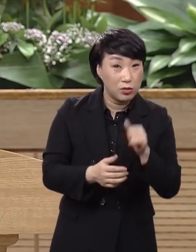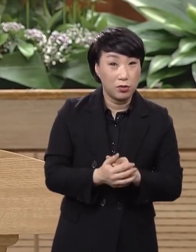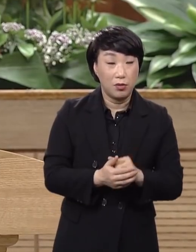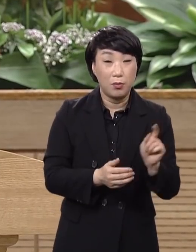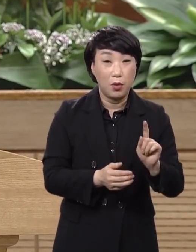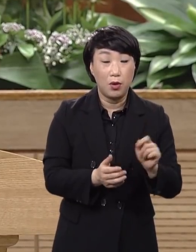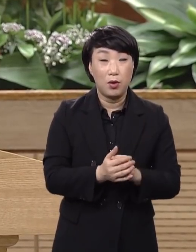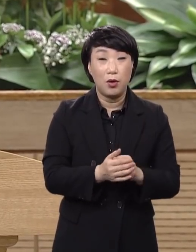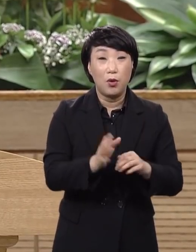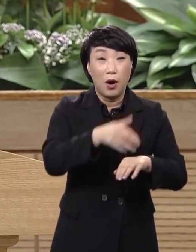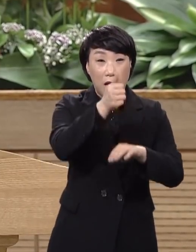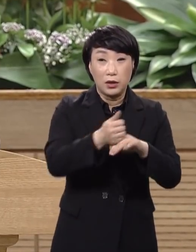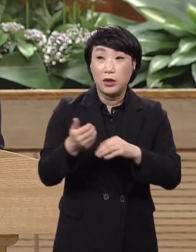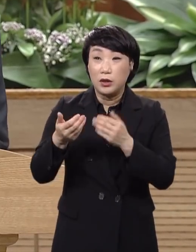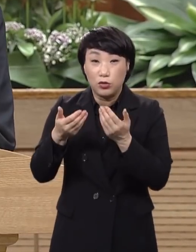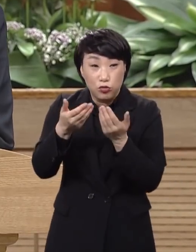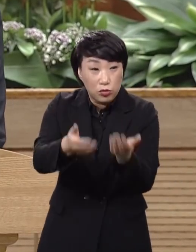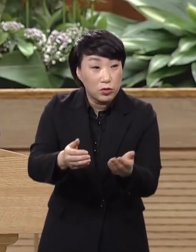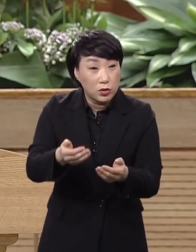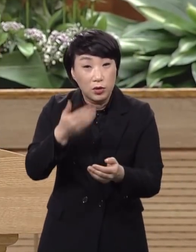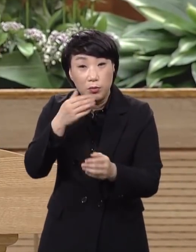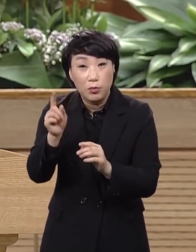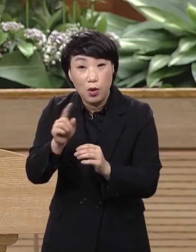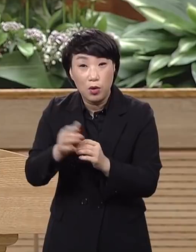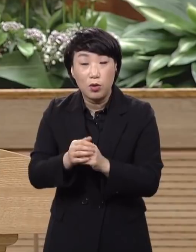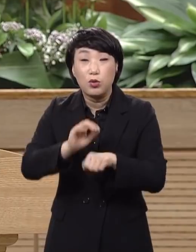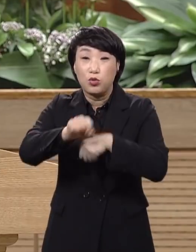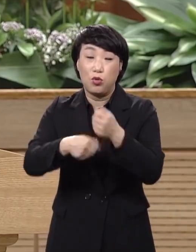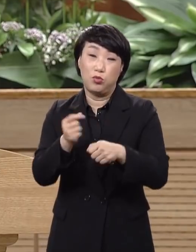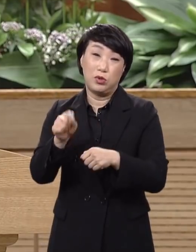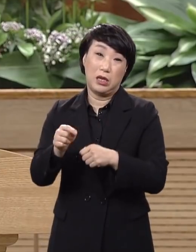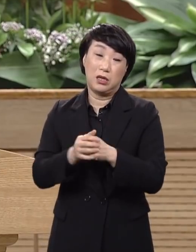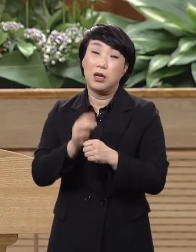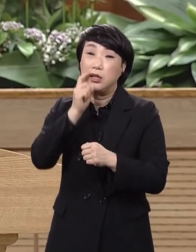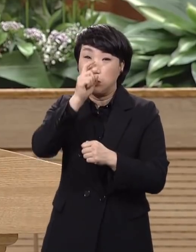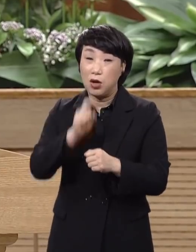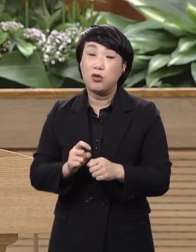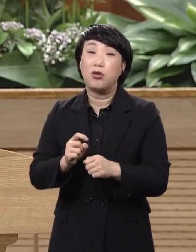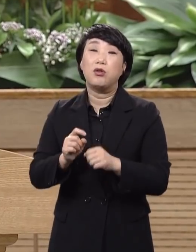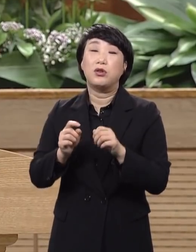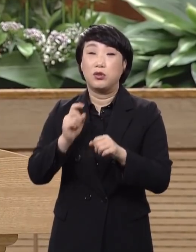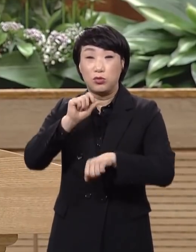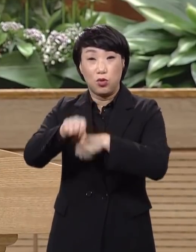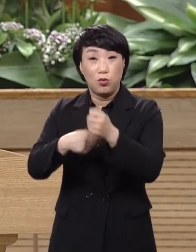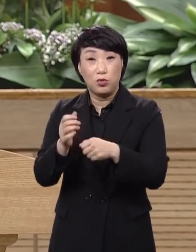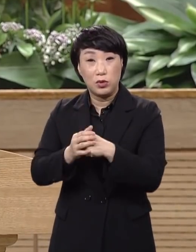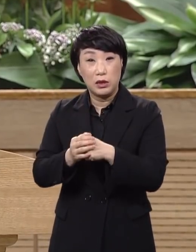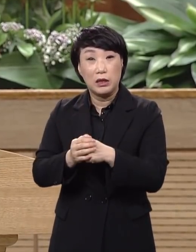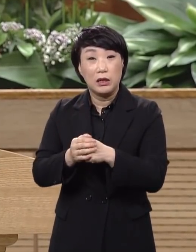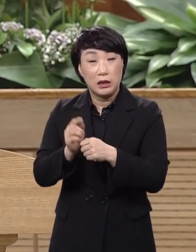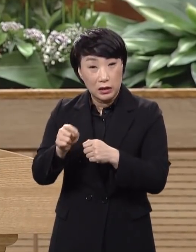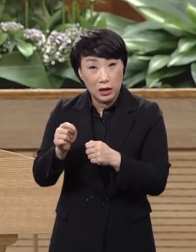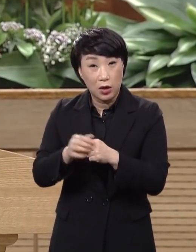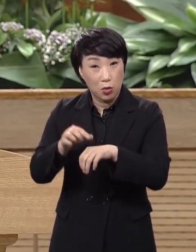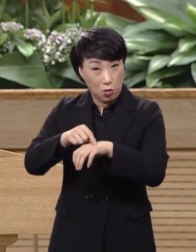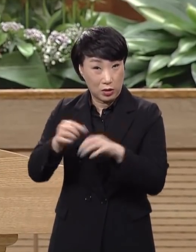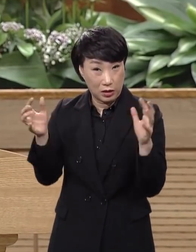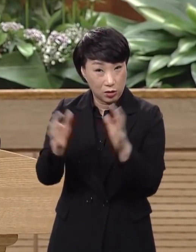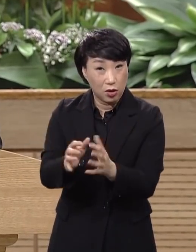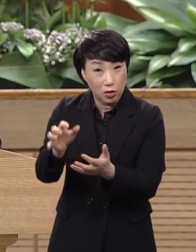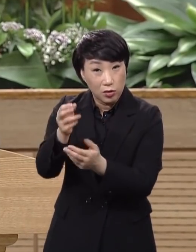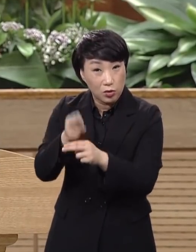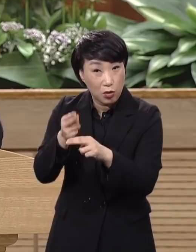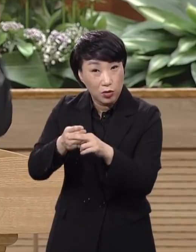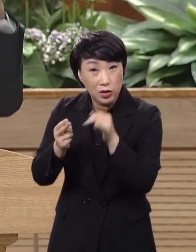줬는데 왕이 내린 음식에는 동물의, 그런 부정한 동물의 짐승의 그 고기가 있기